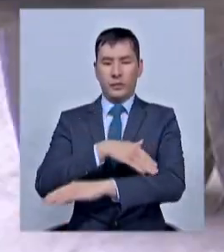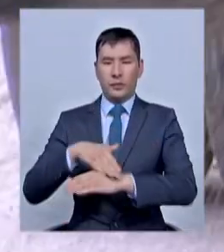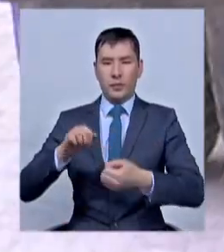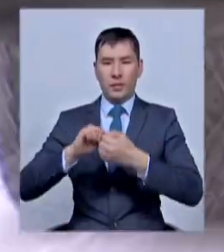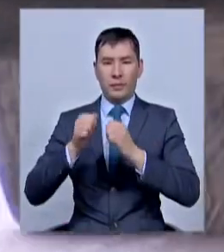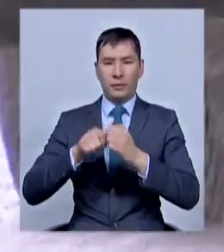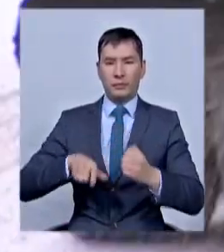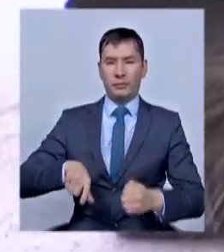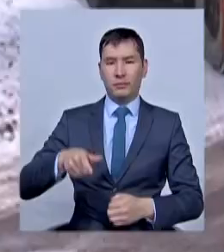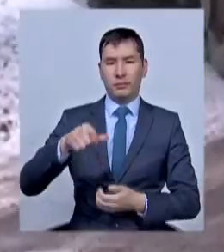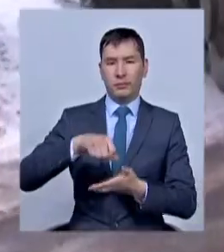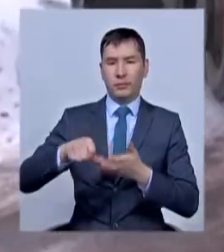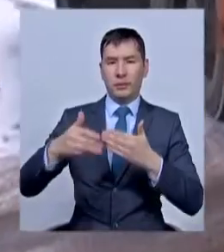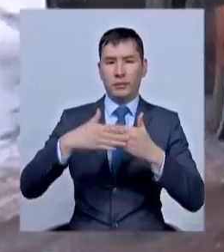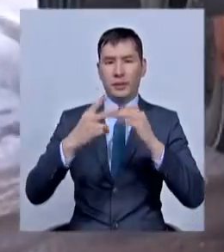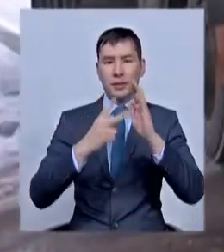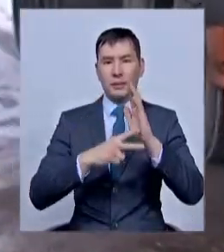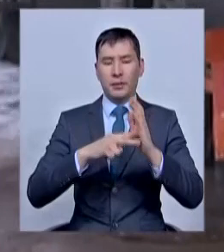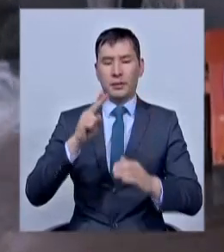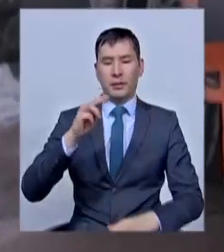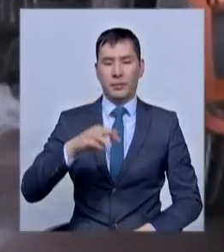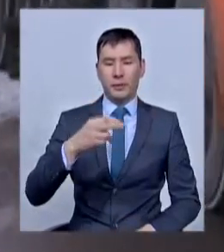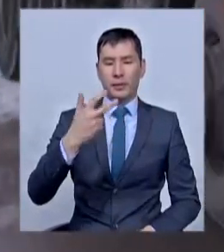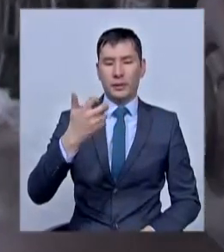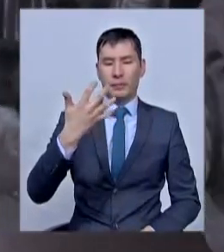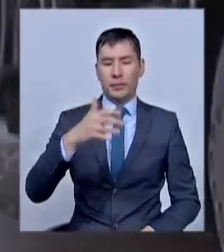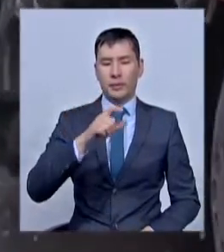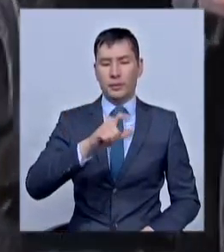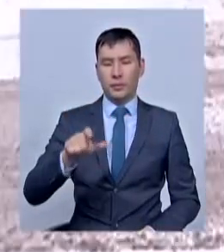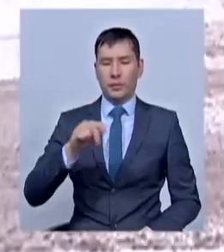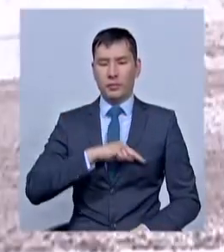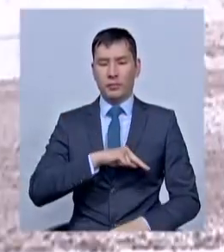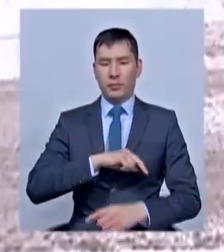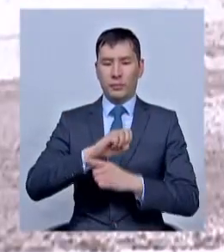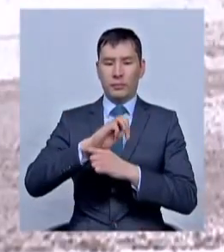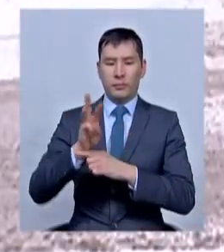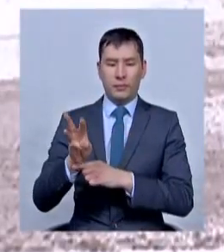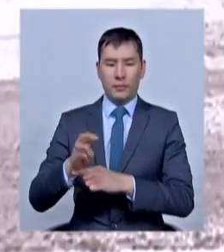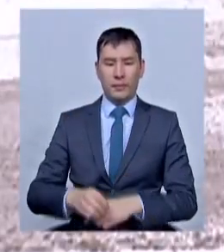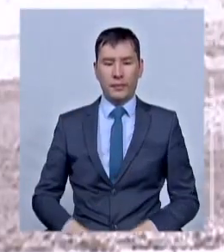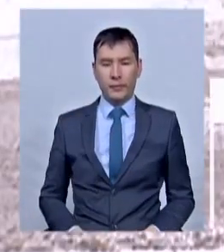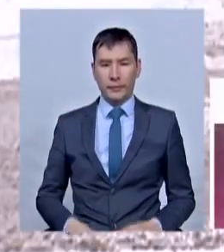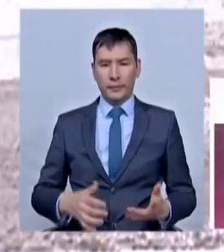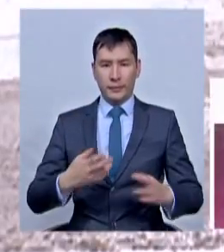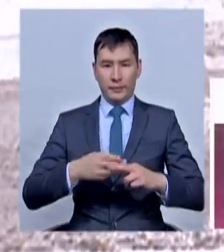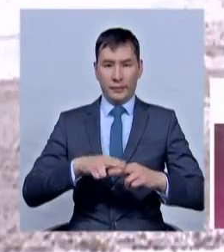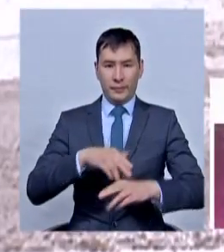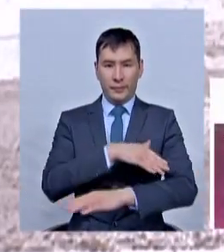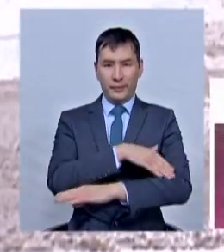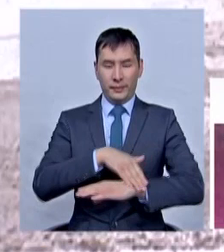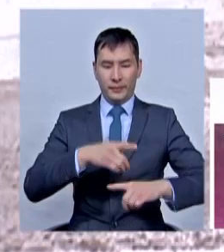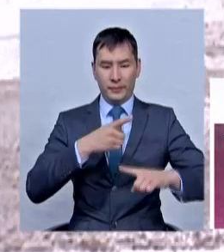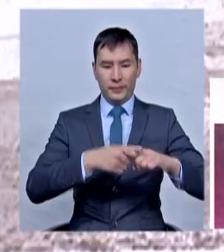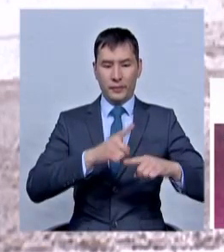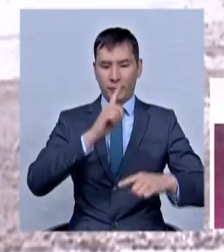жалпы ұзындығы 70 шақырым. Құрылыс жұмыстары 350 адамды еңбекпен қамтыған. Біз тұрған Балдәурен мен Тойшыбек Батыр көшелерінің қиылысында бір